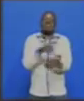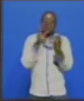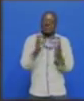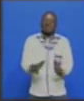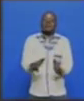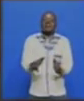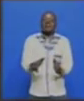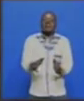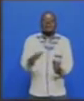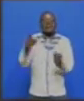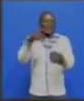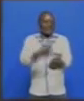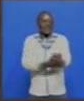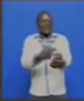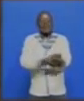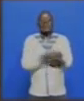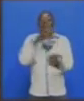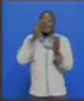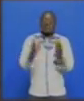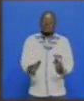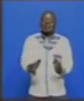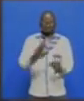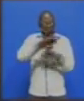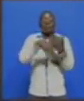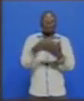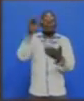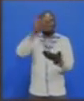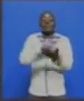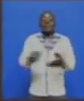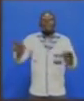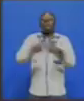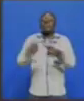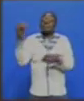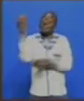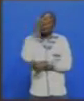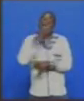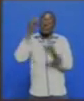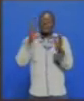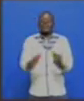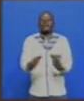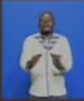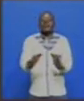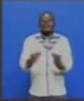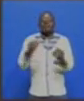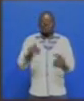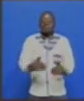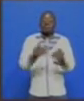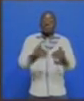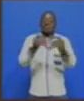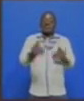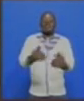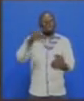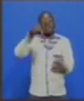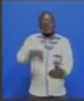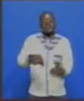les Ghanéens, tout ceci, et même les Européens même. Au fur et à mesure que la